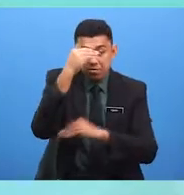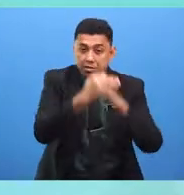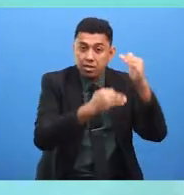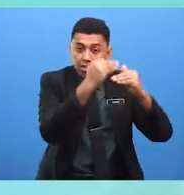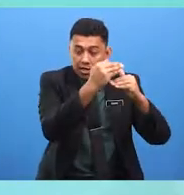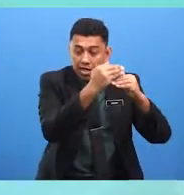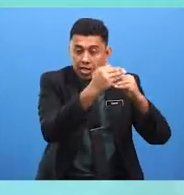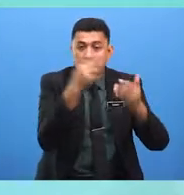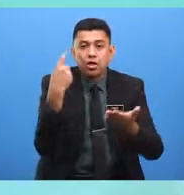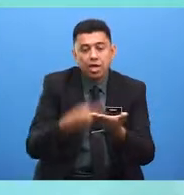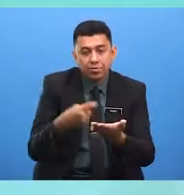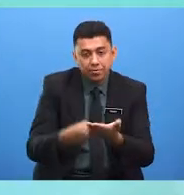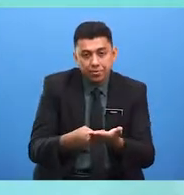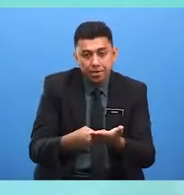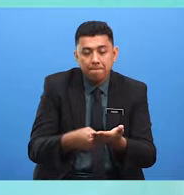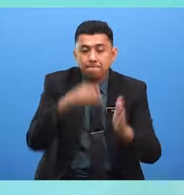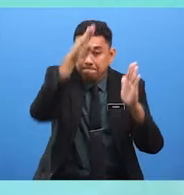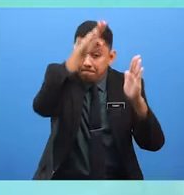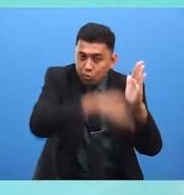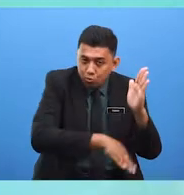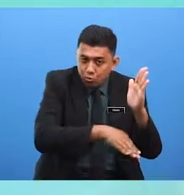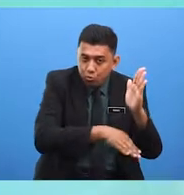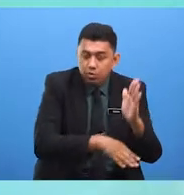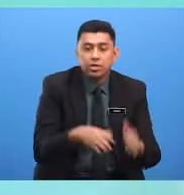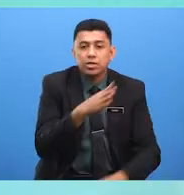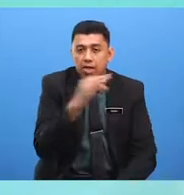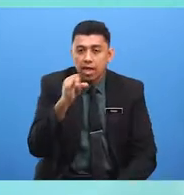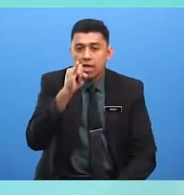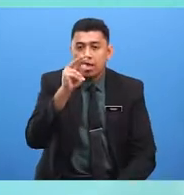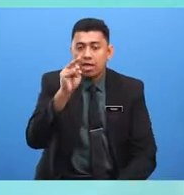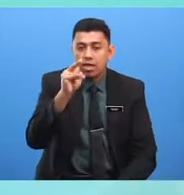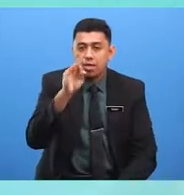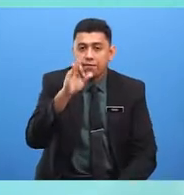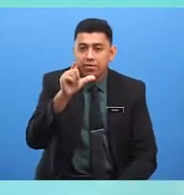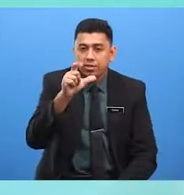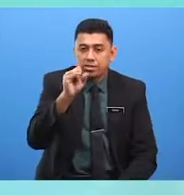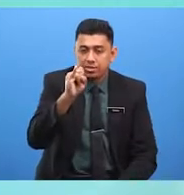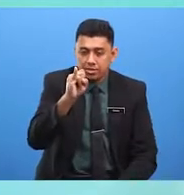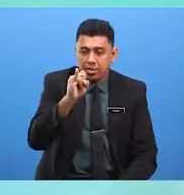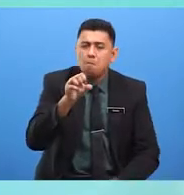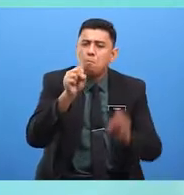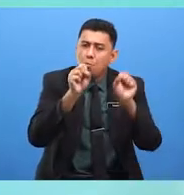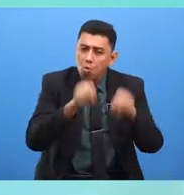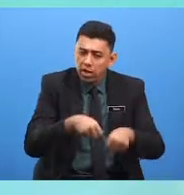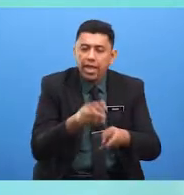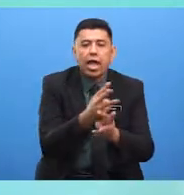harga barangan cenderung menurut dan seterusnya inflasi akan berjaya di kawan